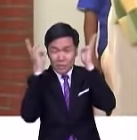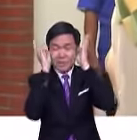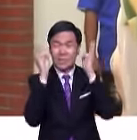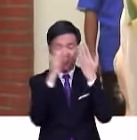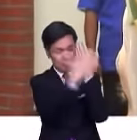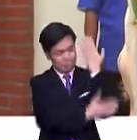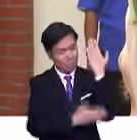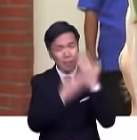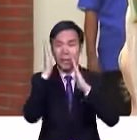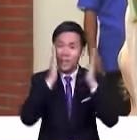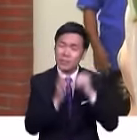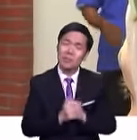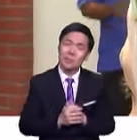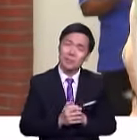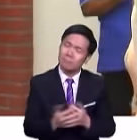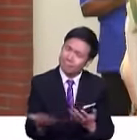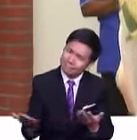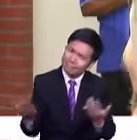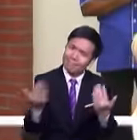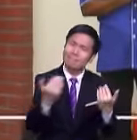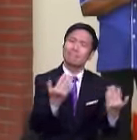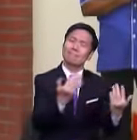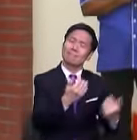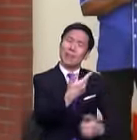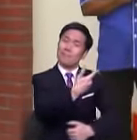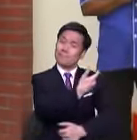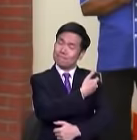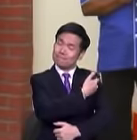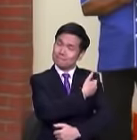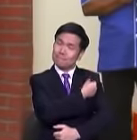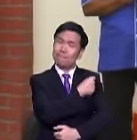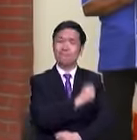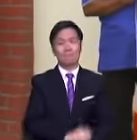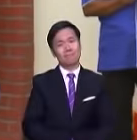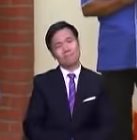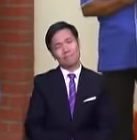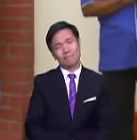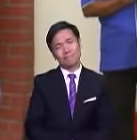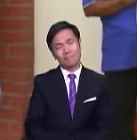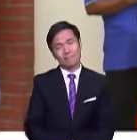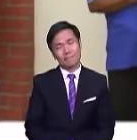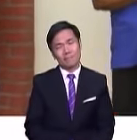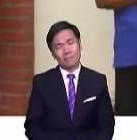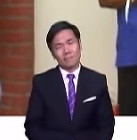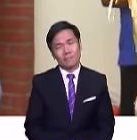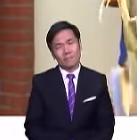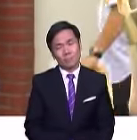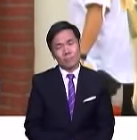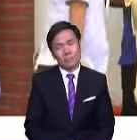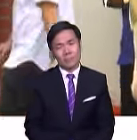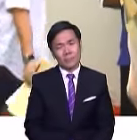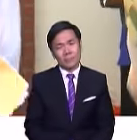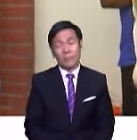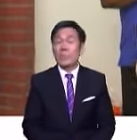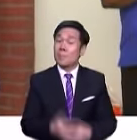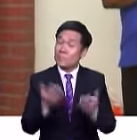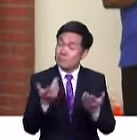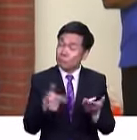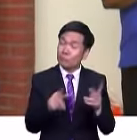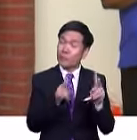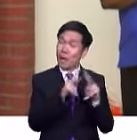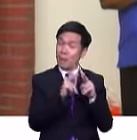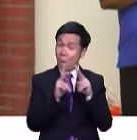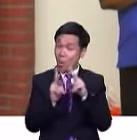boleh ambillah cucu vaksin. Ha. Jadi mungkin kita sekarang ni dalam kampung,